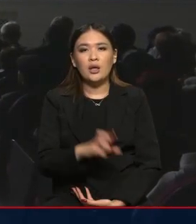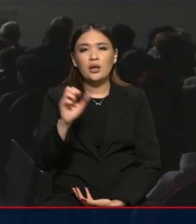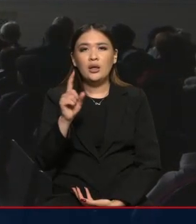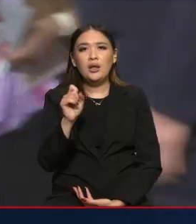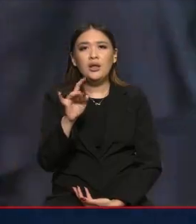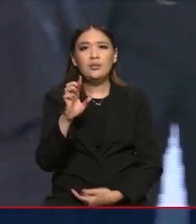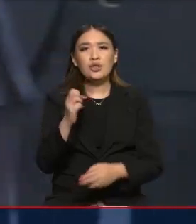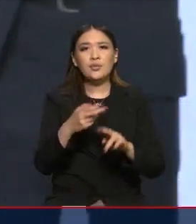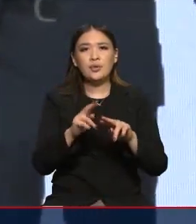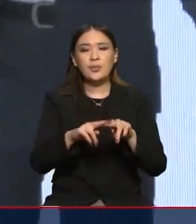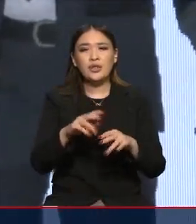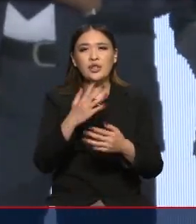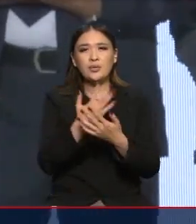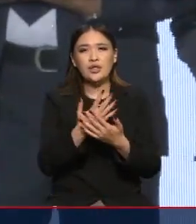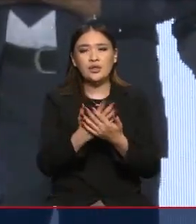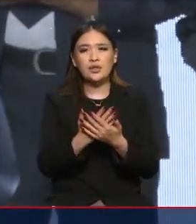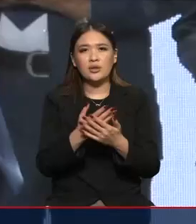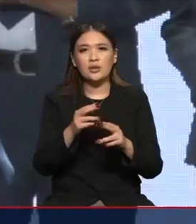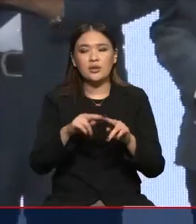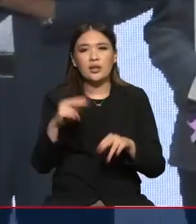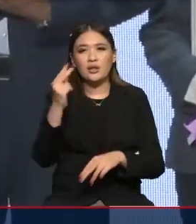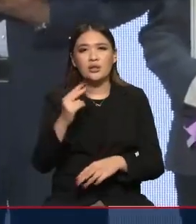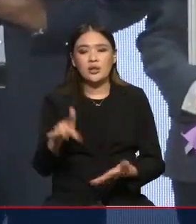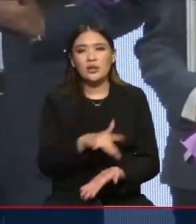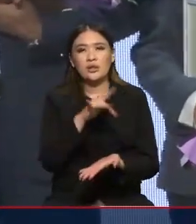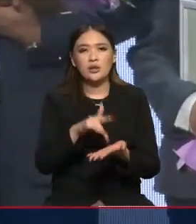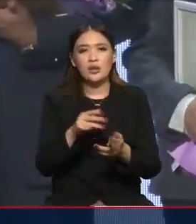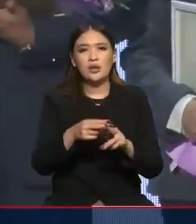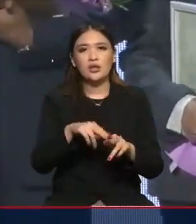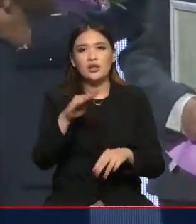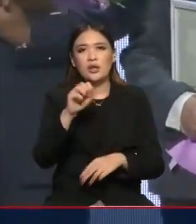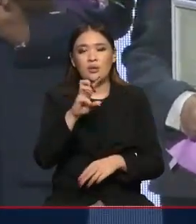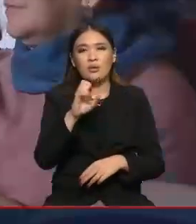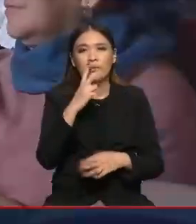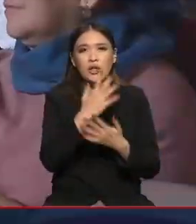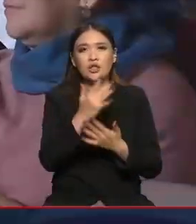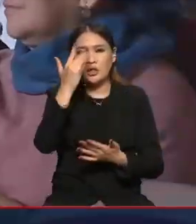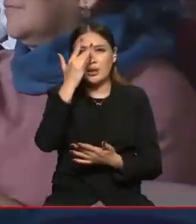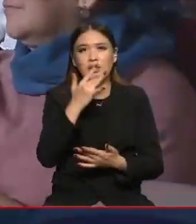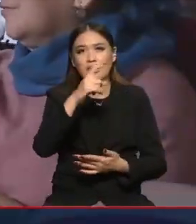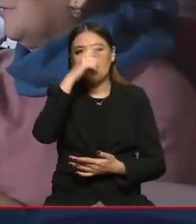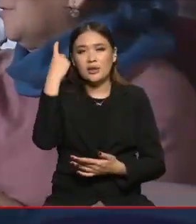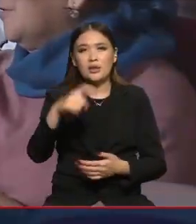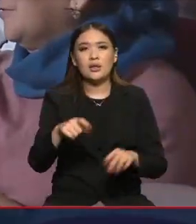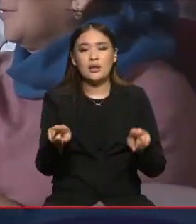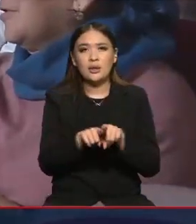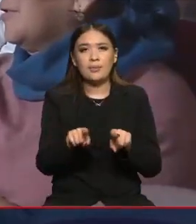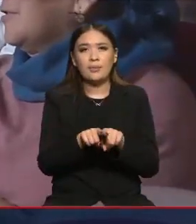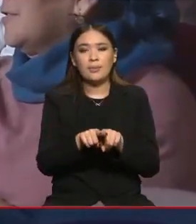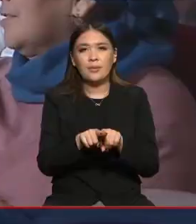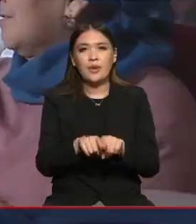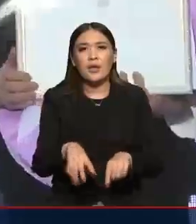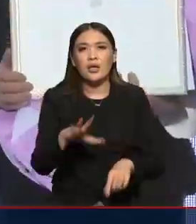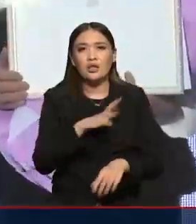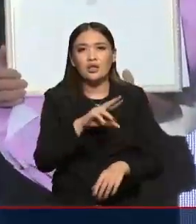Жұмаділов 5-ші разрядтағы білікті слесар. Астананың жылу желілерін жамап жаспайтын маман. Жаздың ыстығына күйіп, қыстың суығына тоңып, жұмыс